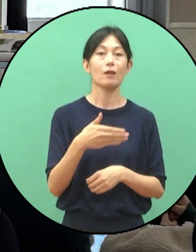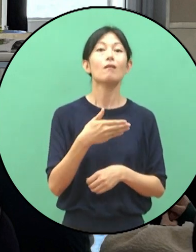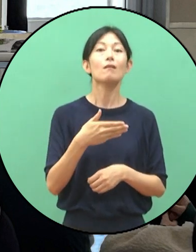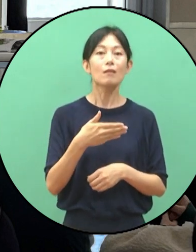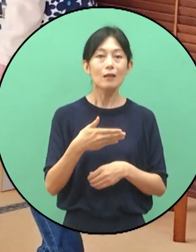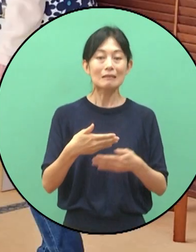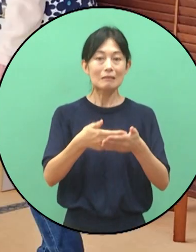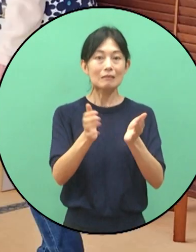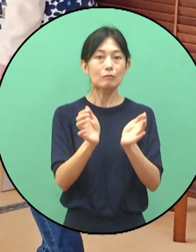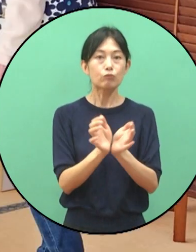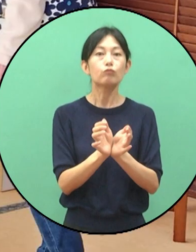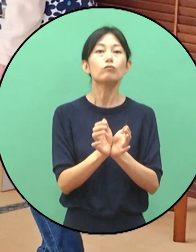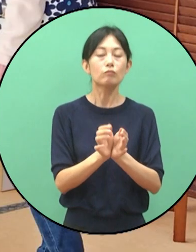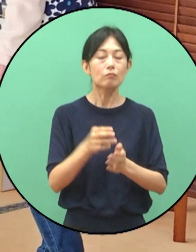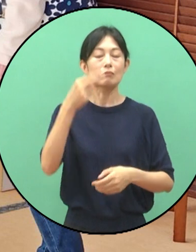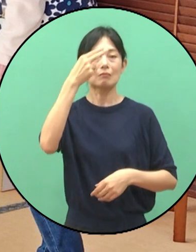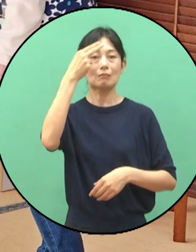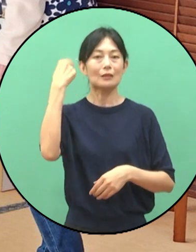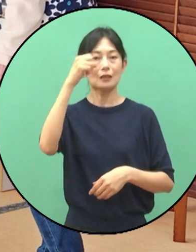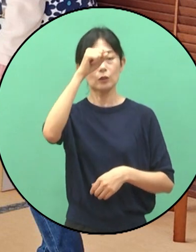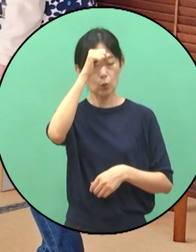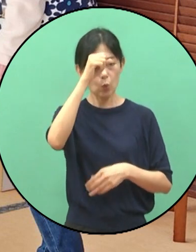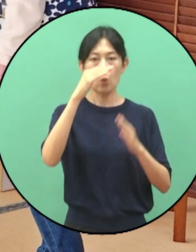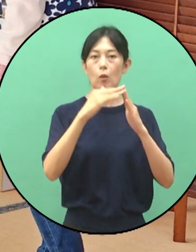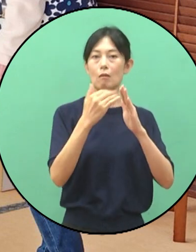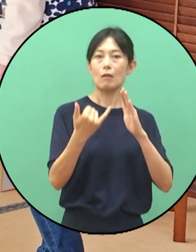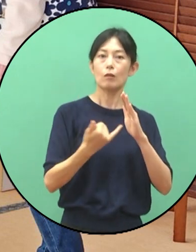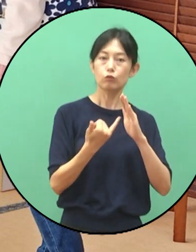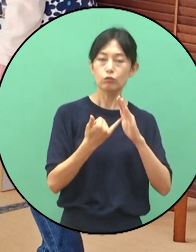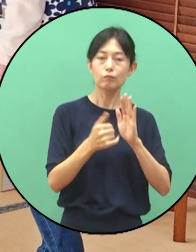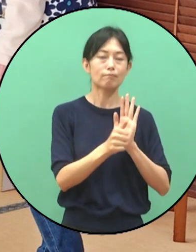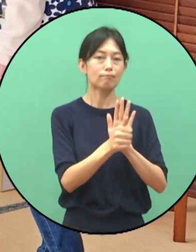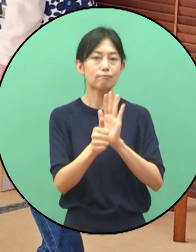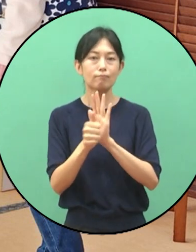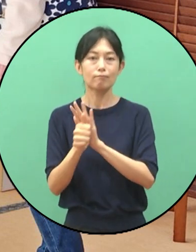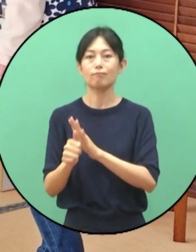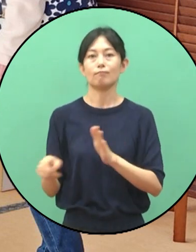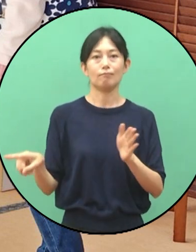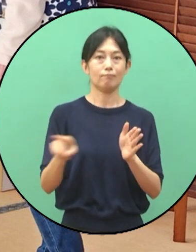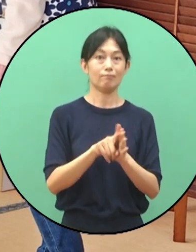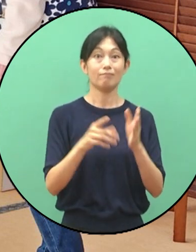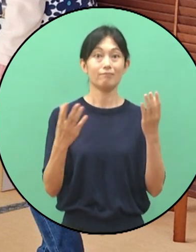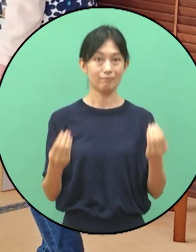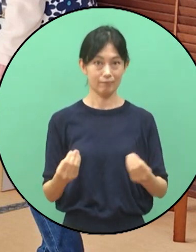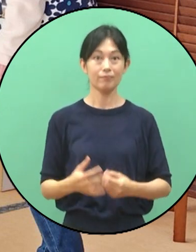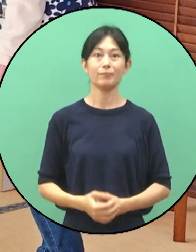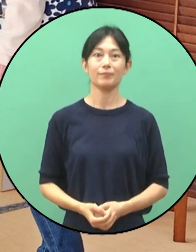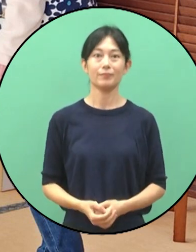して認知症の方やその家族の支援を行っています。